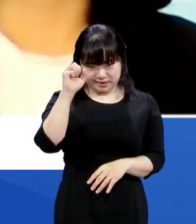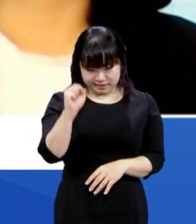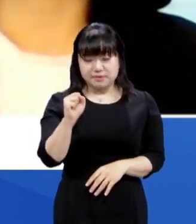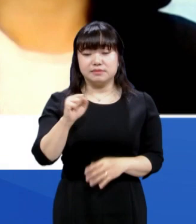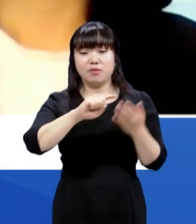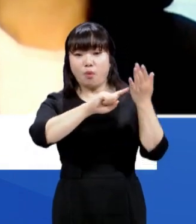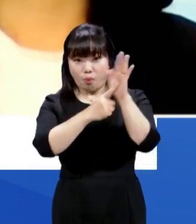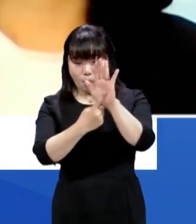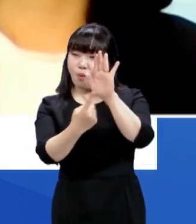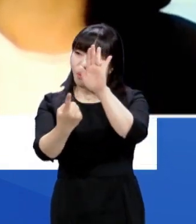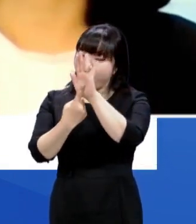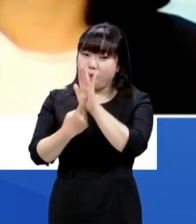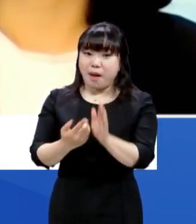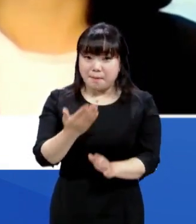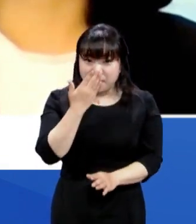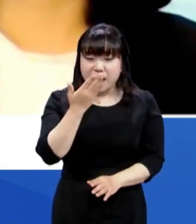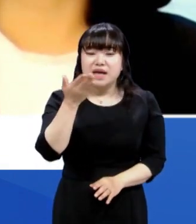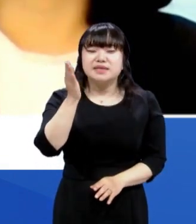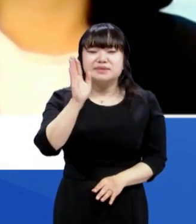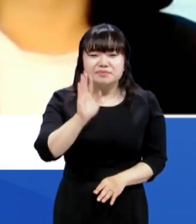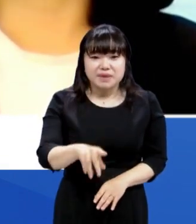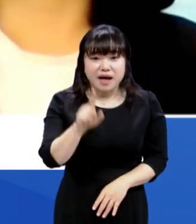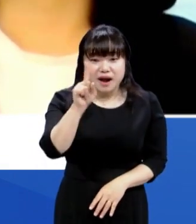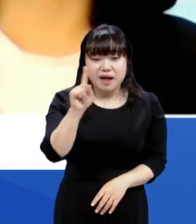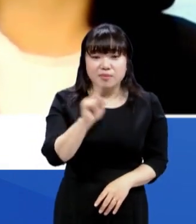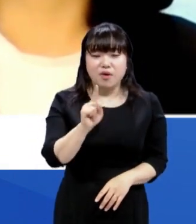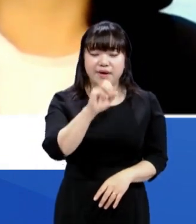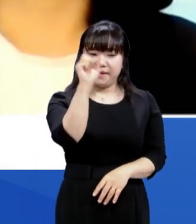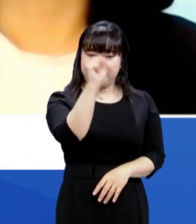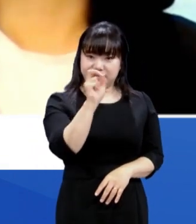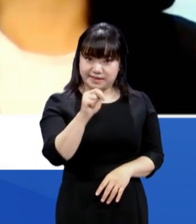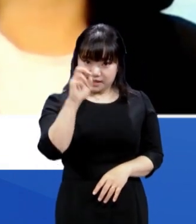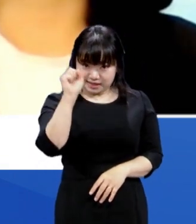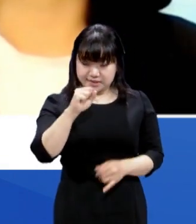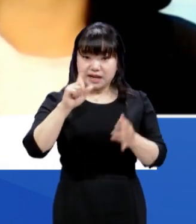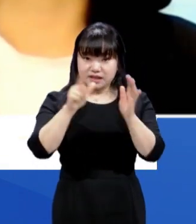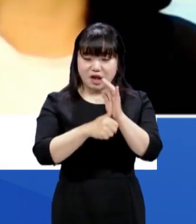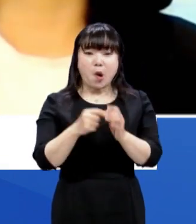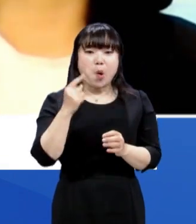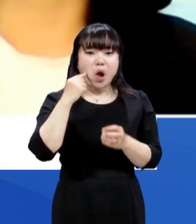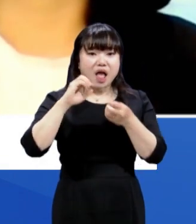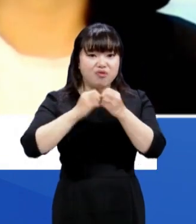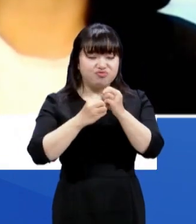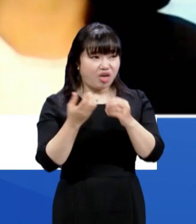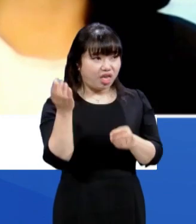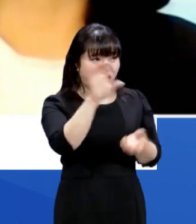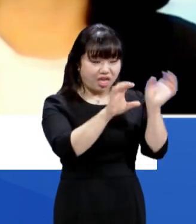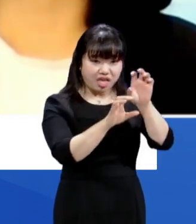가능하십니다 다만 e-sens 이라 선거 운동을 하실 때에도 허위 사실이나 후보 제간 비방은 하시면 안 될